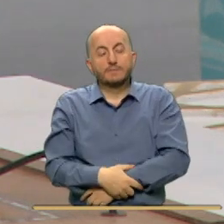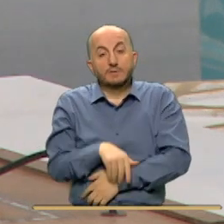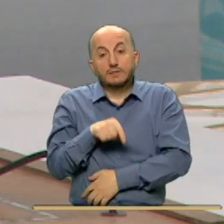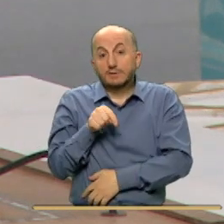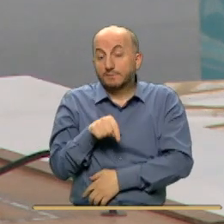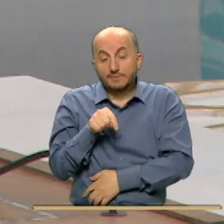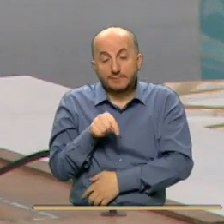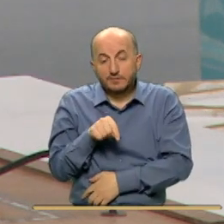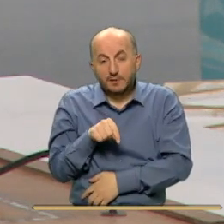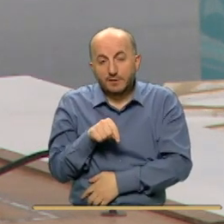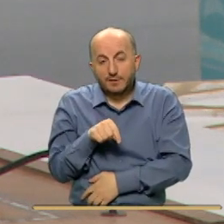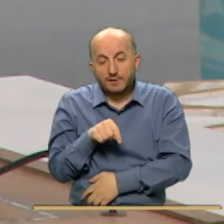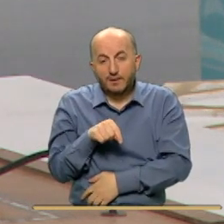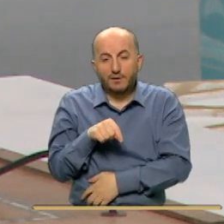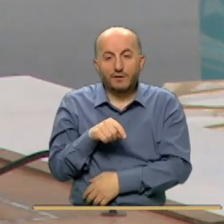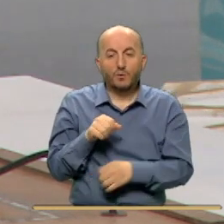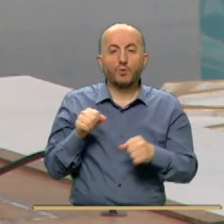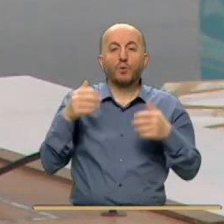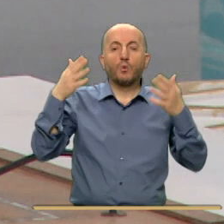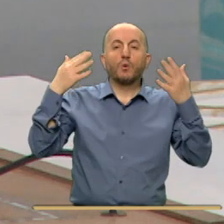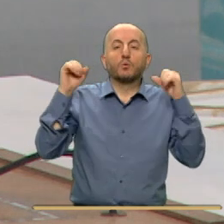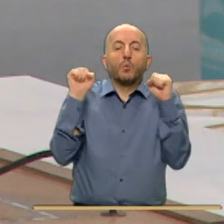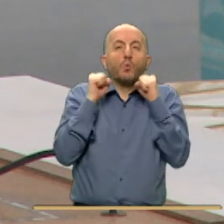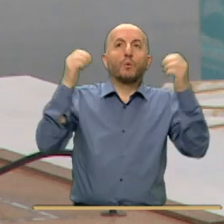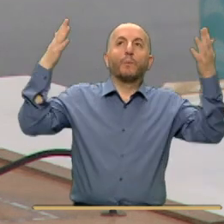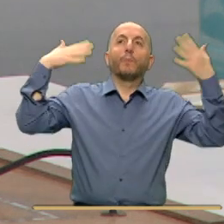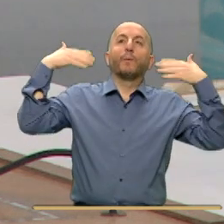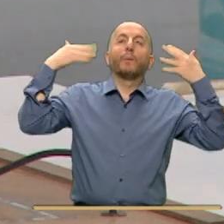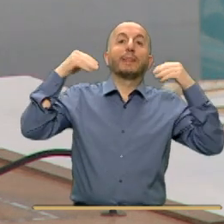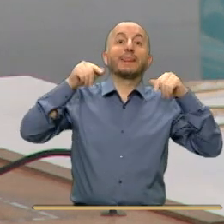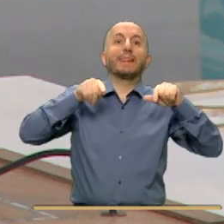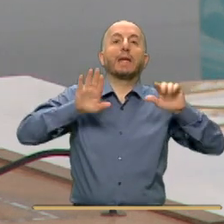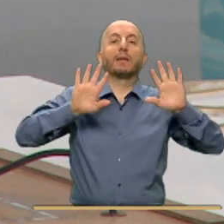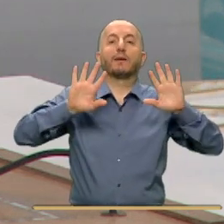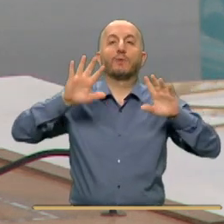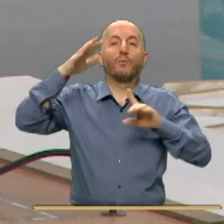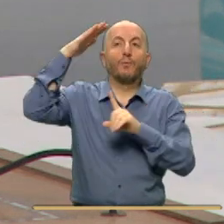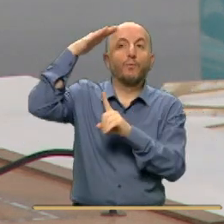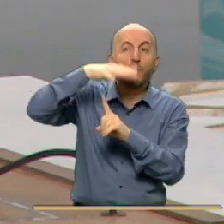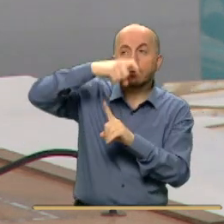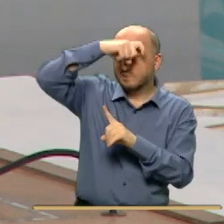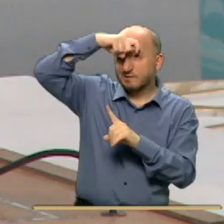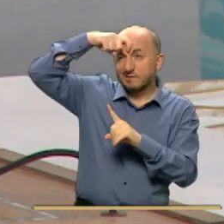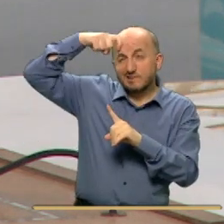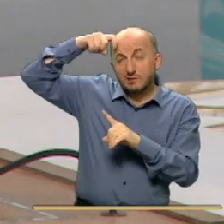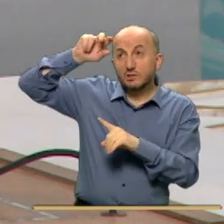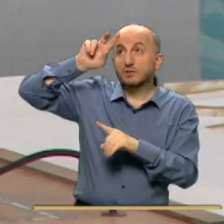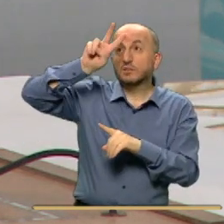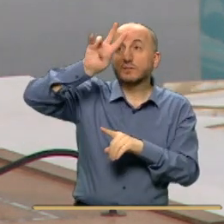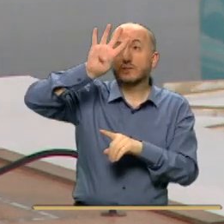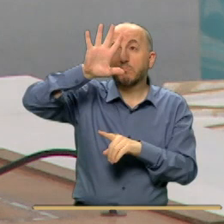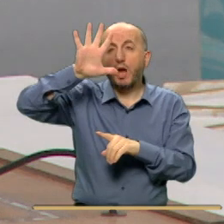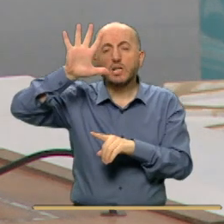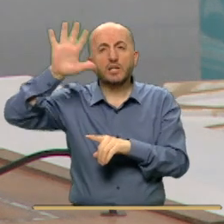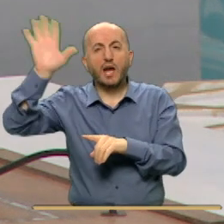Şimdiki klimaların çalıştığı, serin bir iklimde değil. Gölgede sıcaklığın 45-50 dereceyi bulduğu